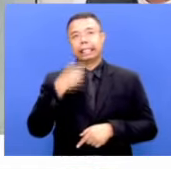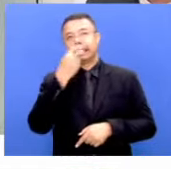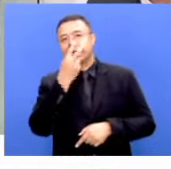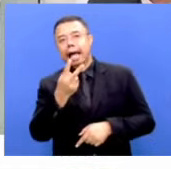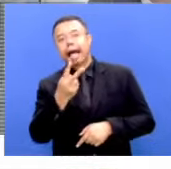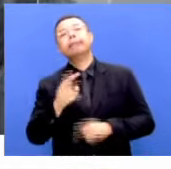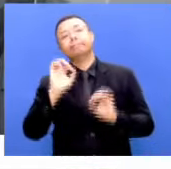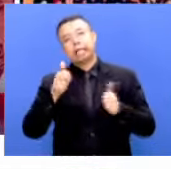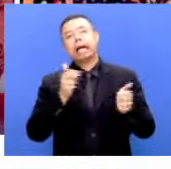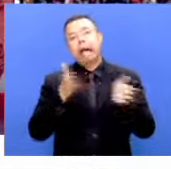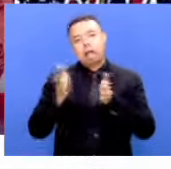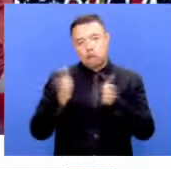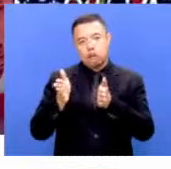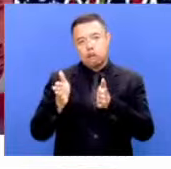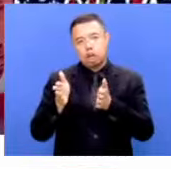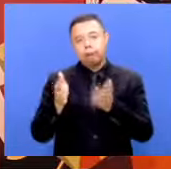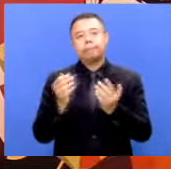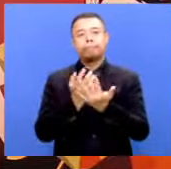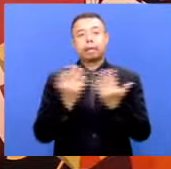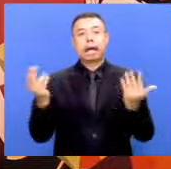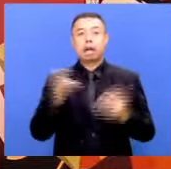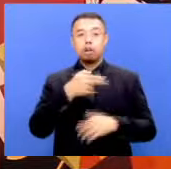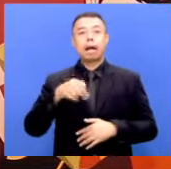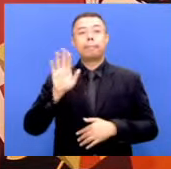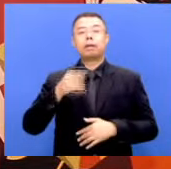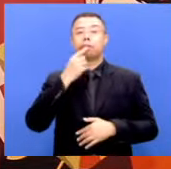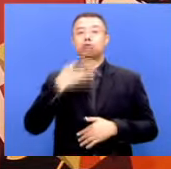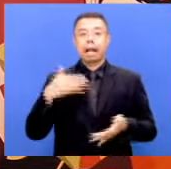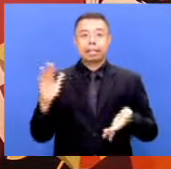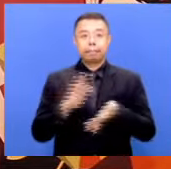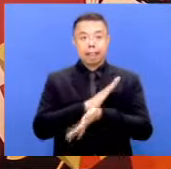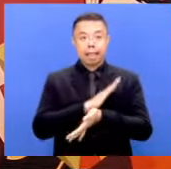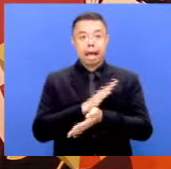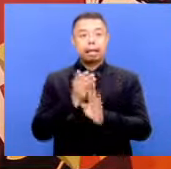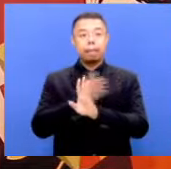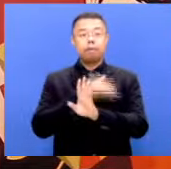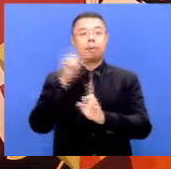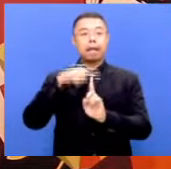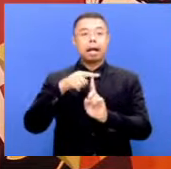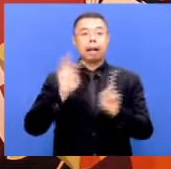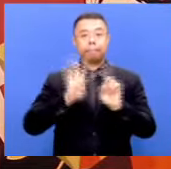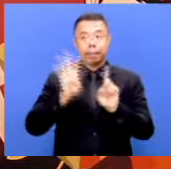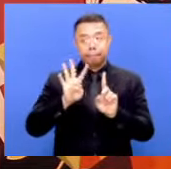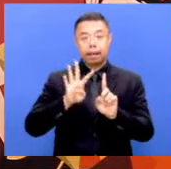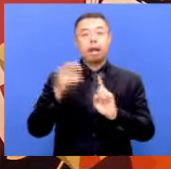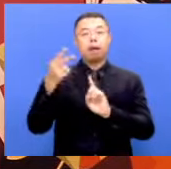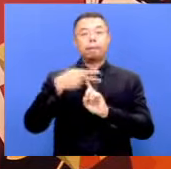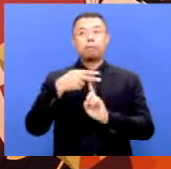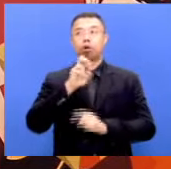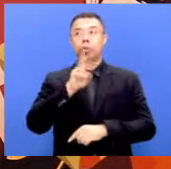bisa diatasi masyarakat Indonesia masih punya kesempatan sebelum tanggal 14 Februari